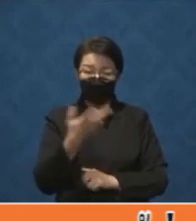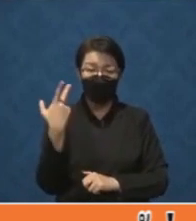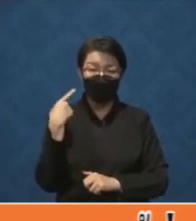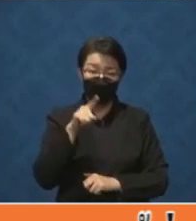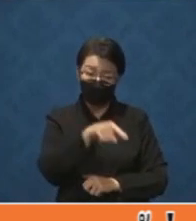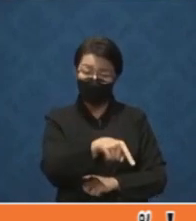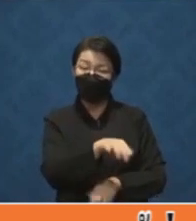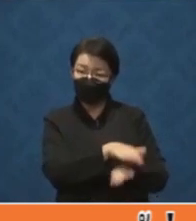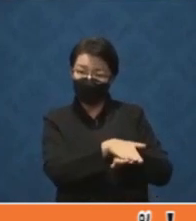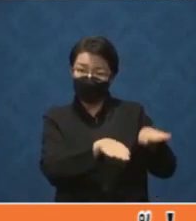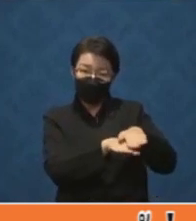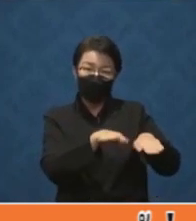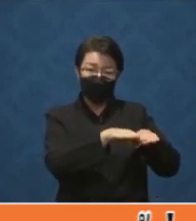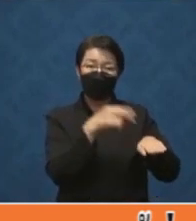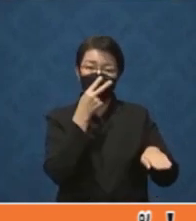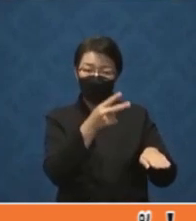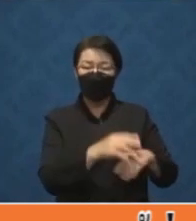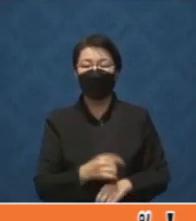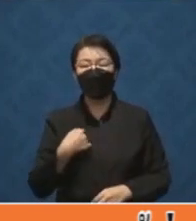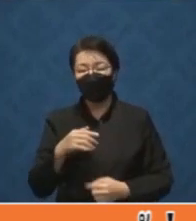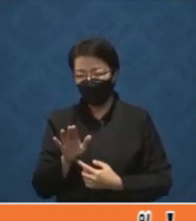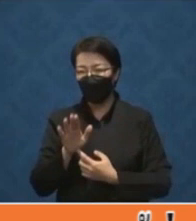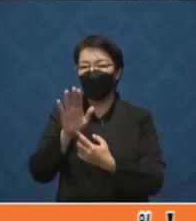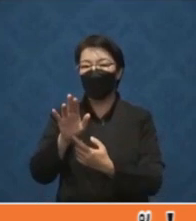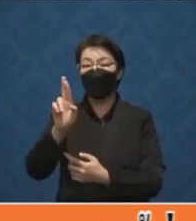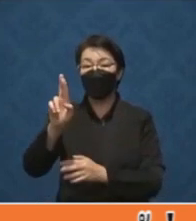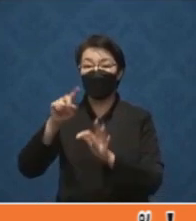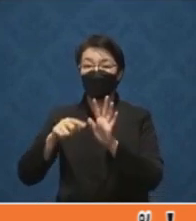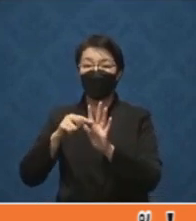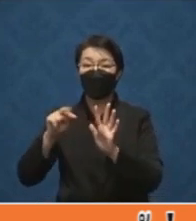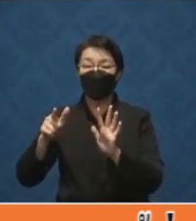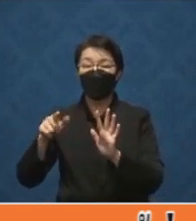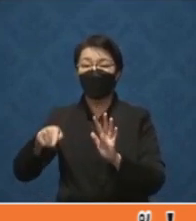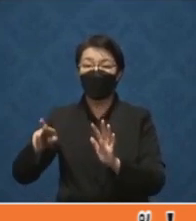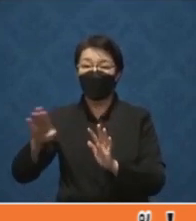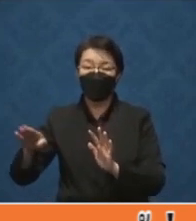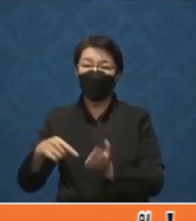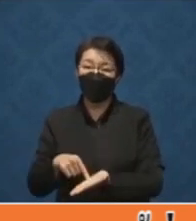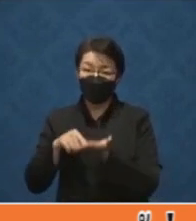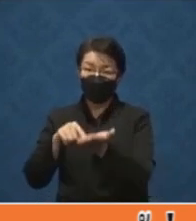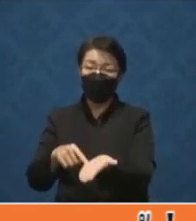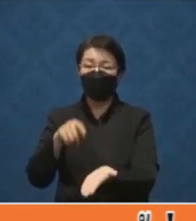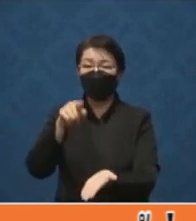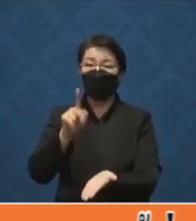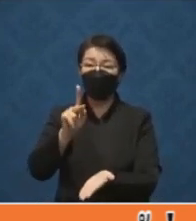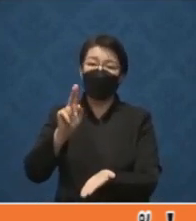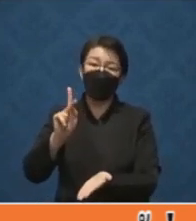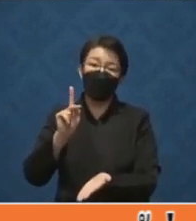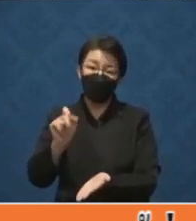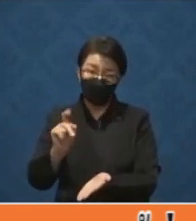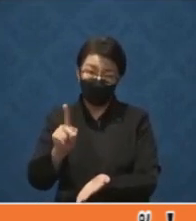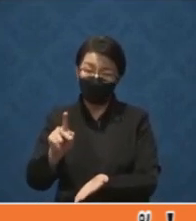เรื่องของผลประโยชน์ทับซ้อนแล้วผมจึงเสนอร่างพ.ร.บ.การบริหารราชการในสถานการณ์ฉุ